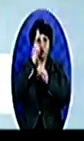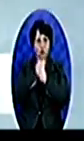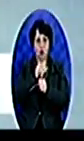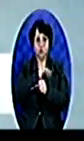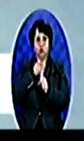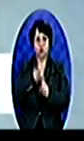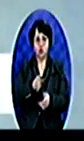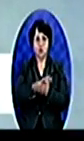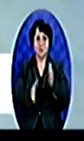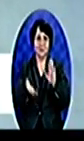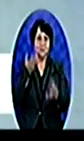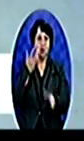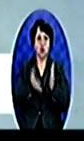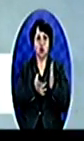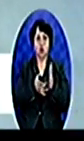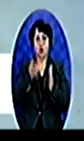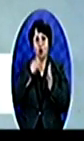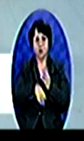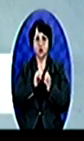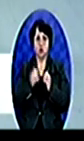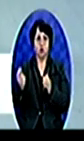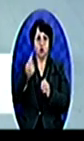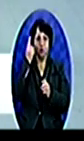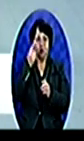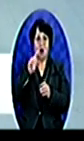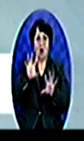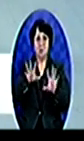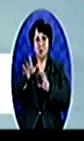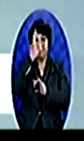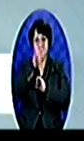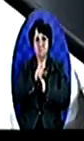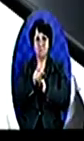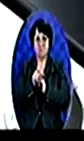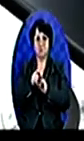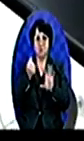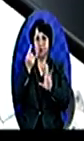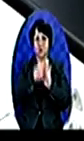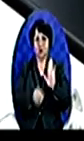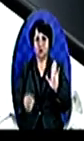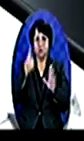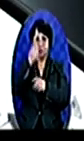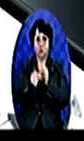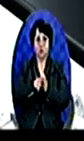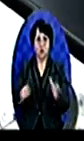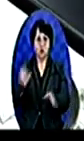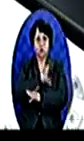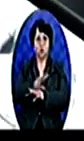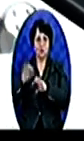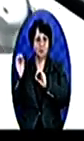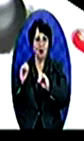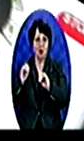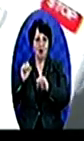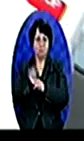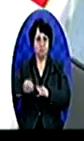шинэ технологи нэвтрж байгаатай холбогдуулан өндөр төвшний 10 эмч мэрэгжилтнийг 6 сараас 1 жилийн хугацаатай сургалтанд хамруулсан